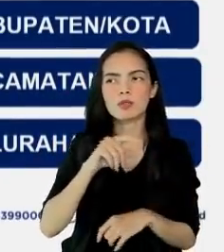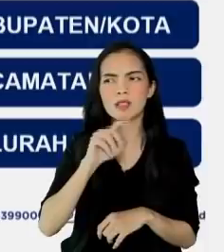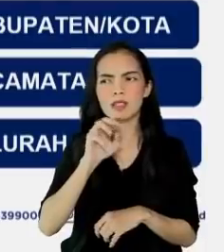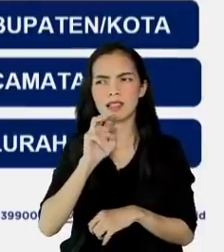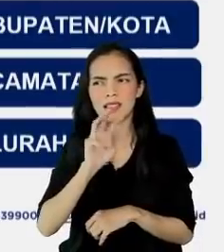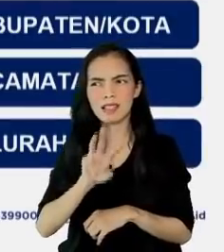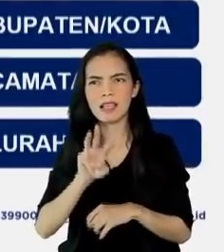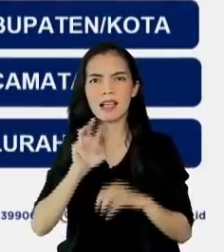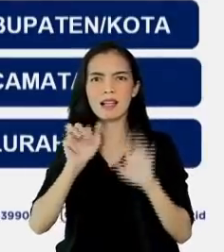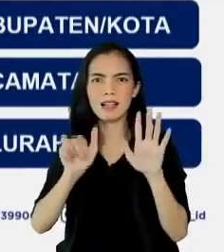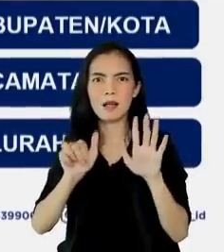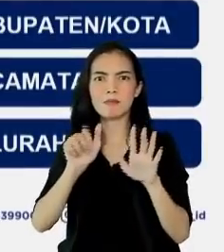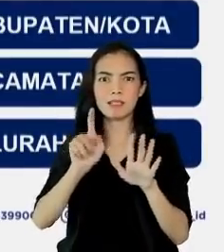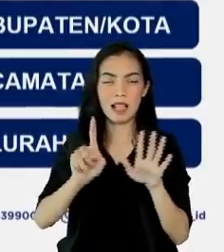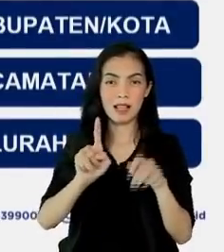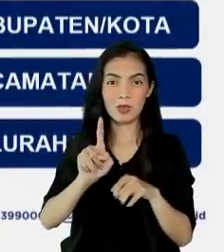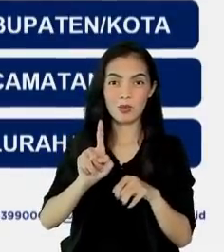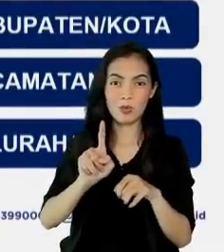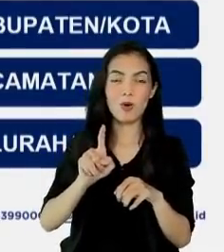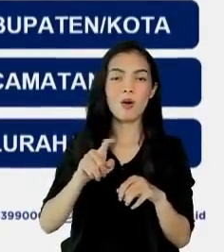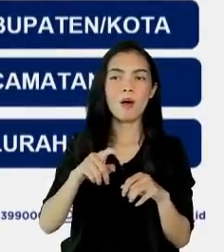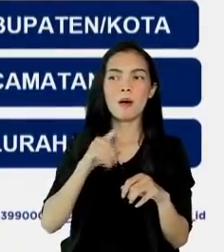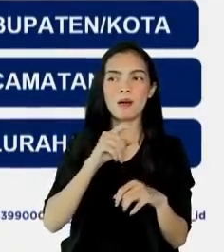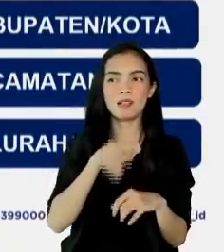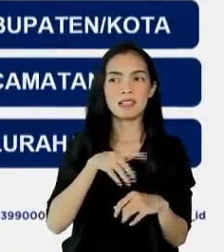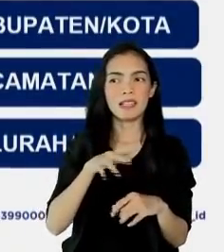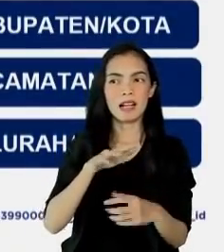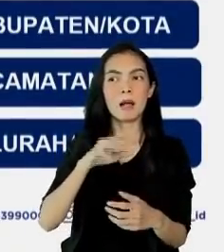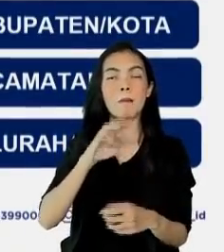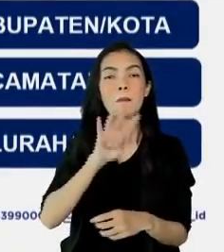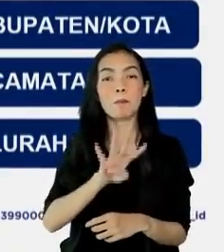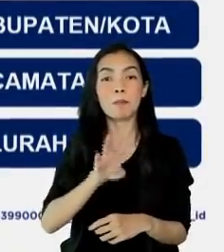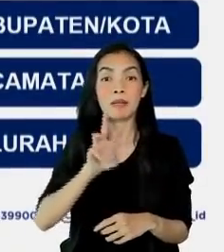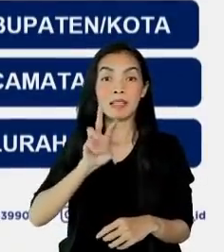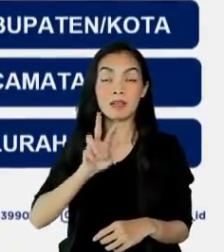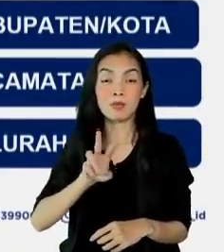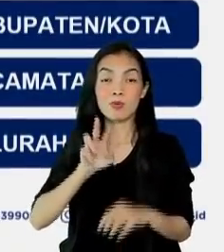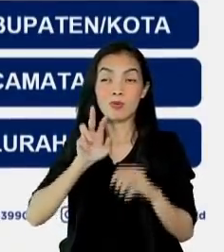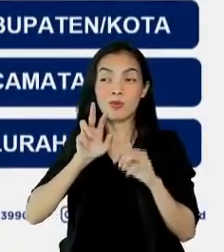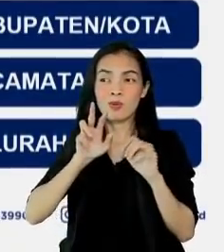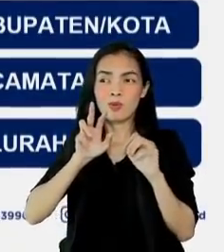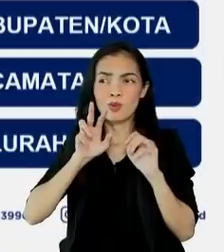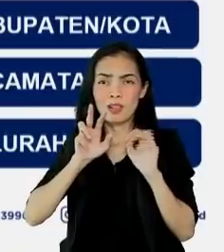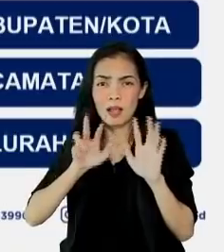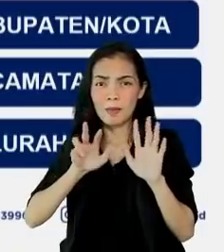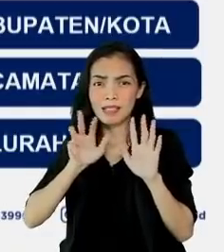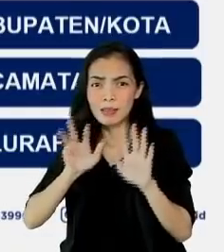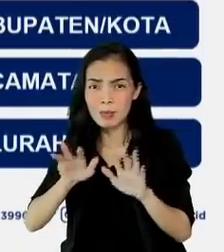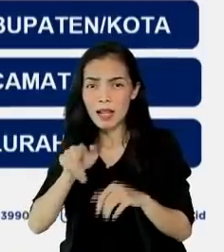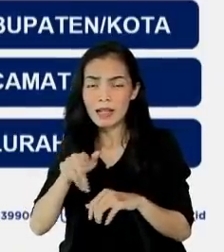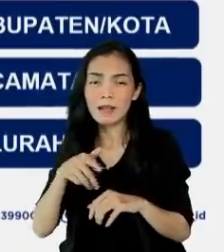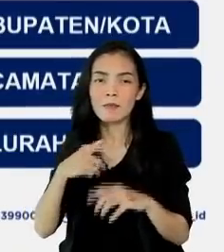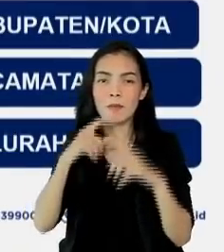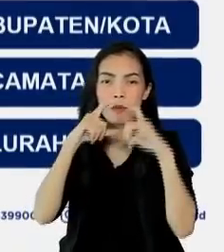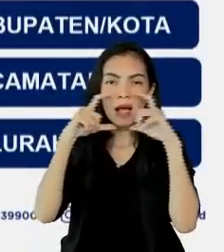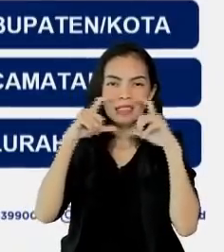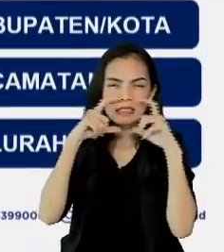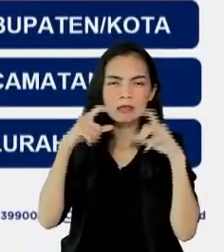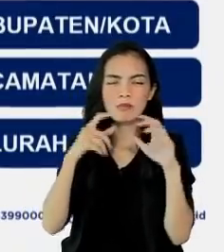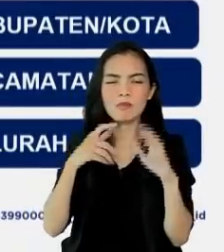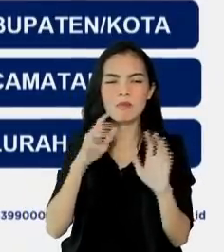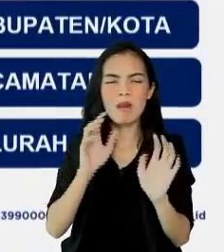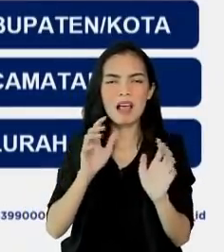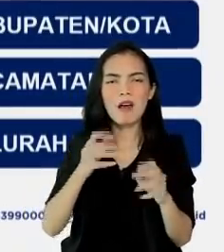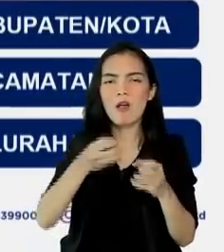17.361 yang melaporkan, di mana 4.289 diantaranya ini memiliki kepatuhan menggunakan masker yang